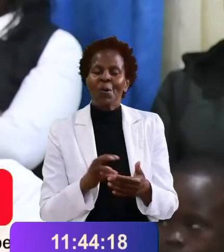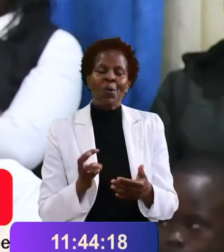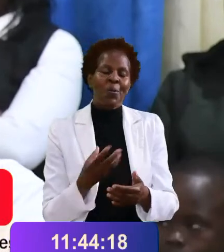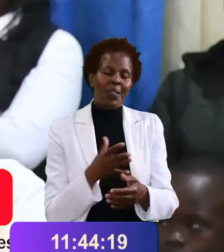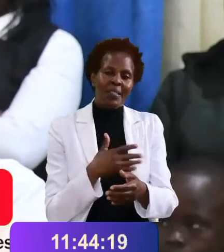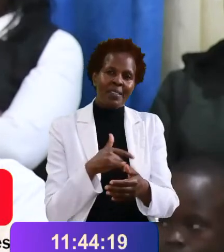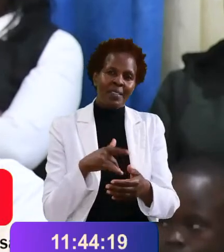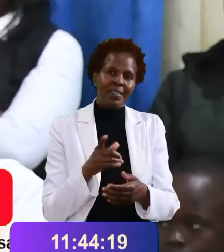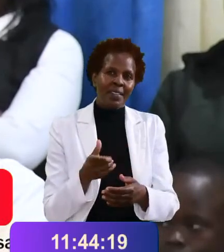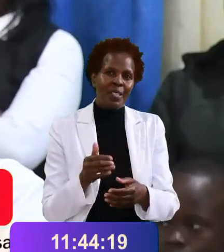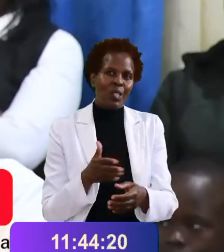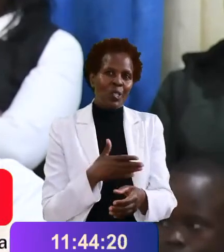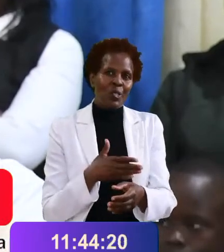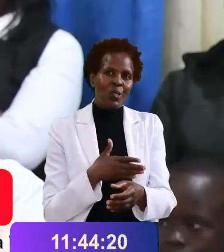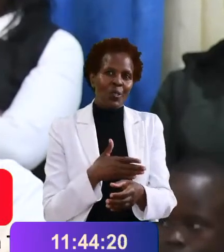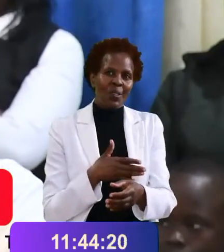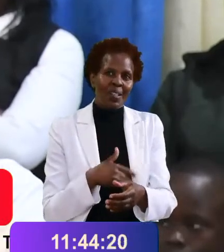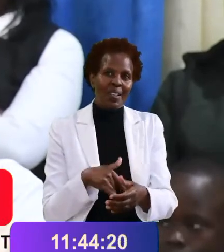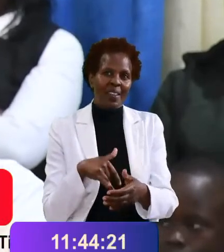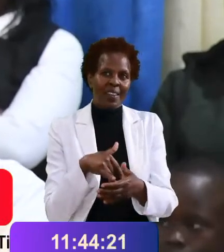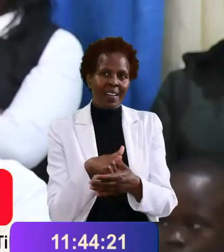la